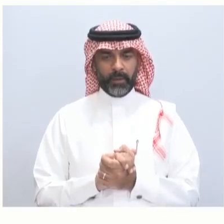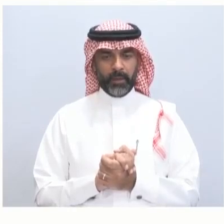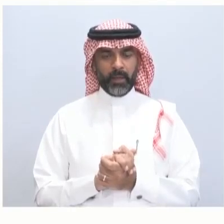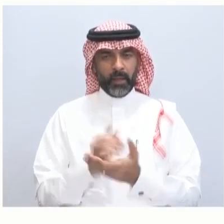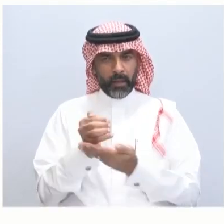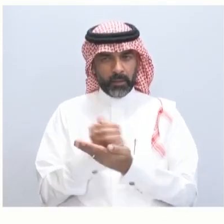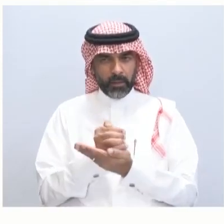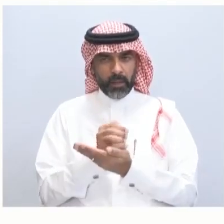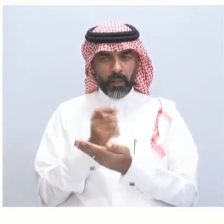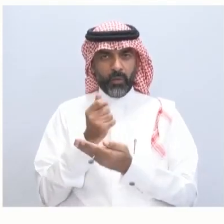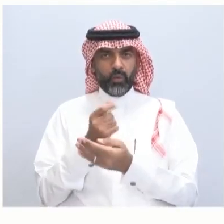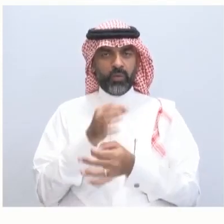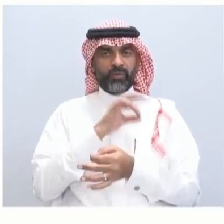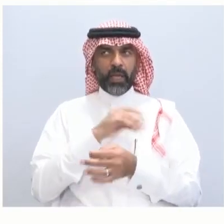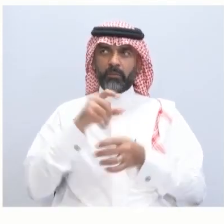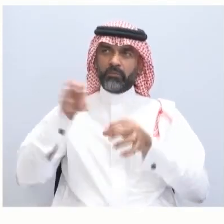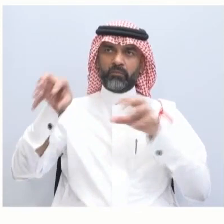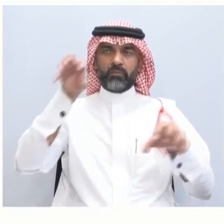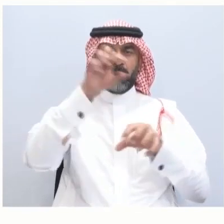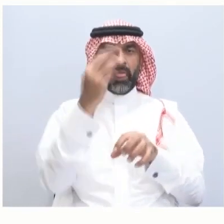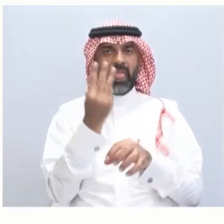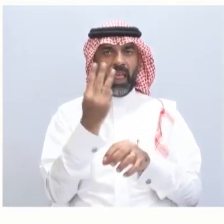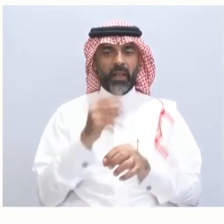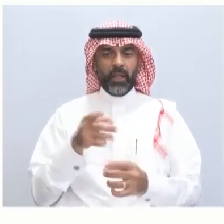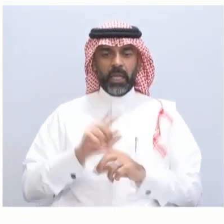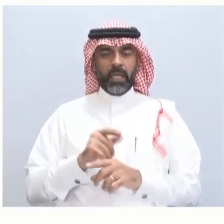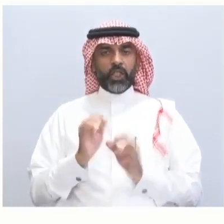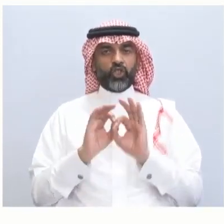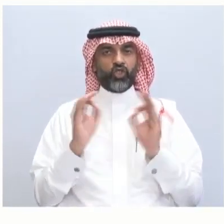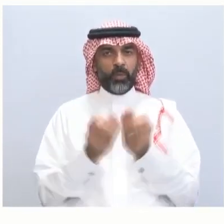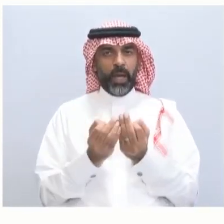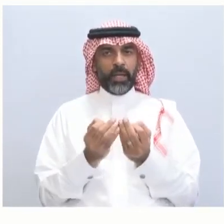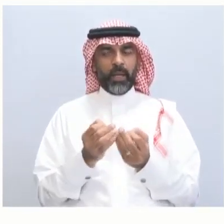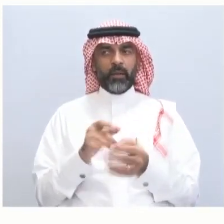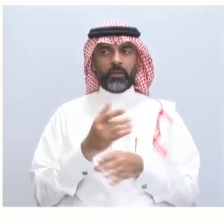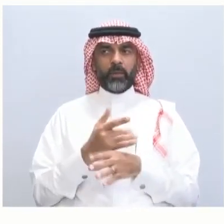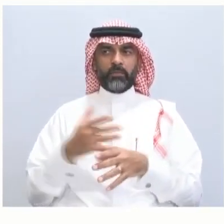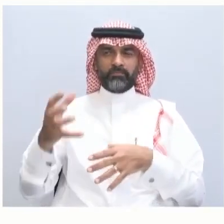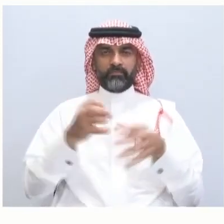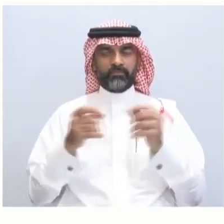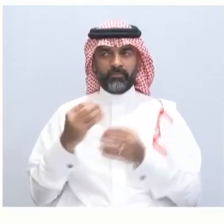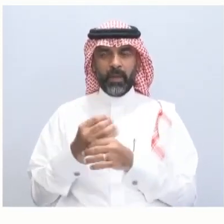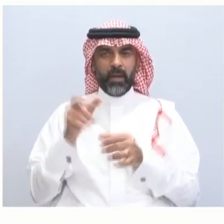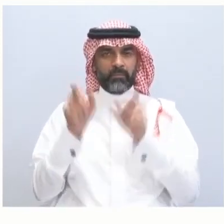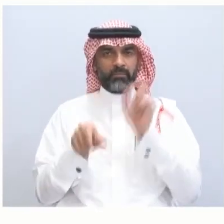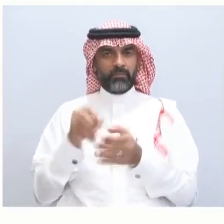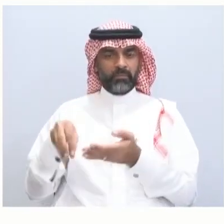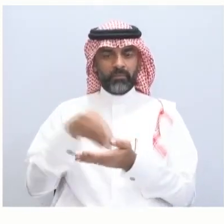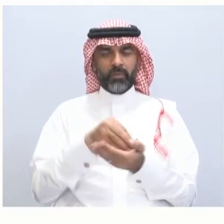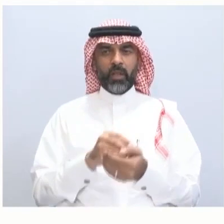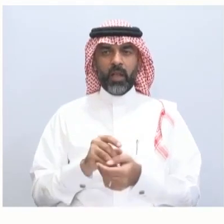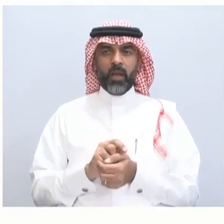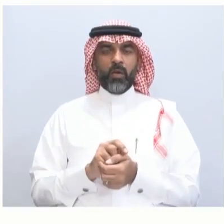ممتازين احسنتم ثقافيه حيث تاثرت واثرت بمحيطها دينيه حيث اصبحت